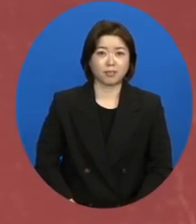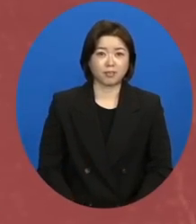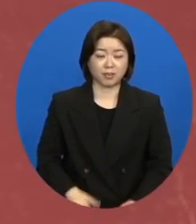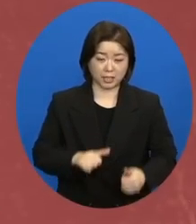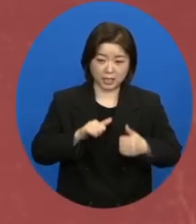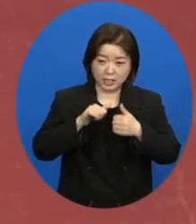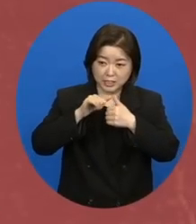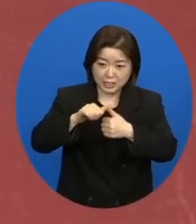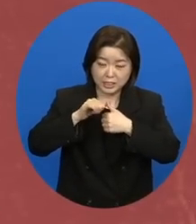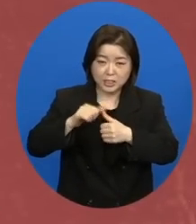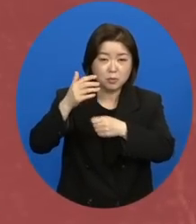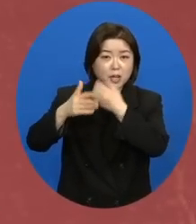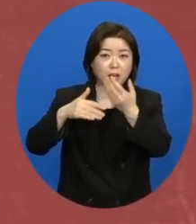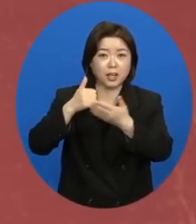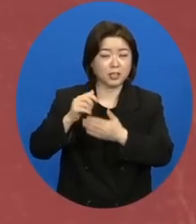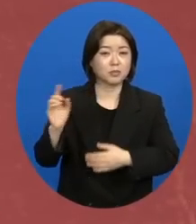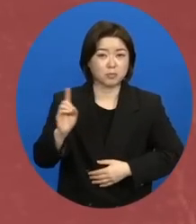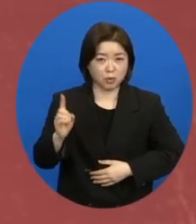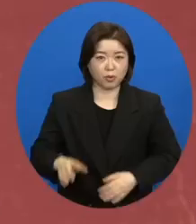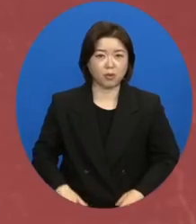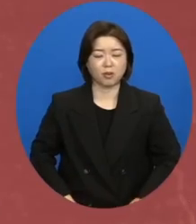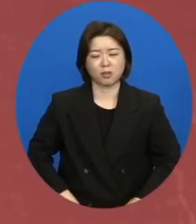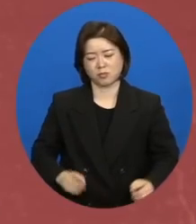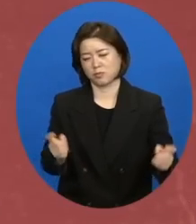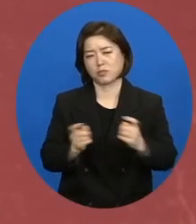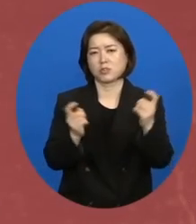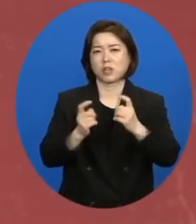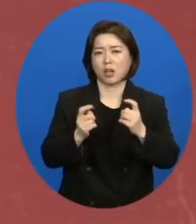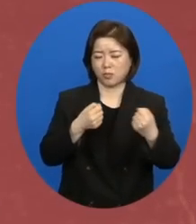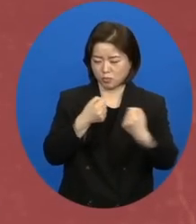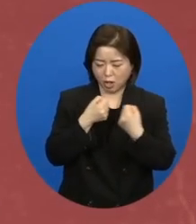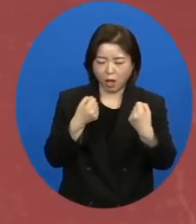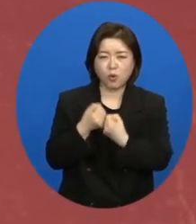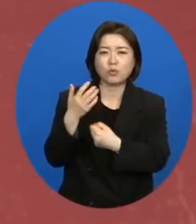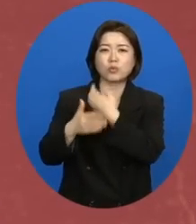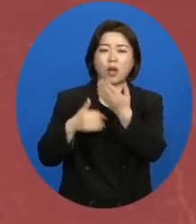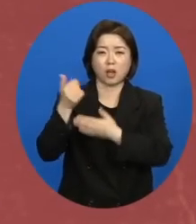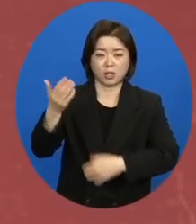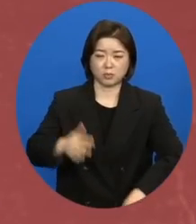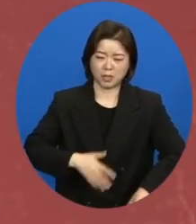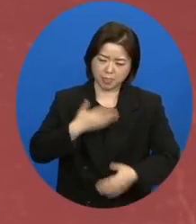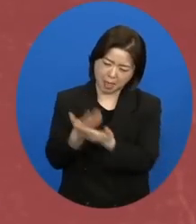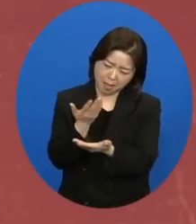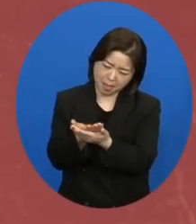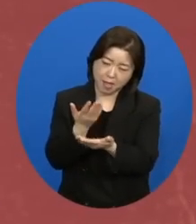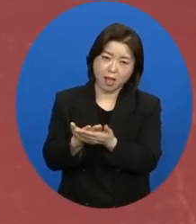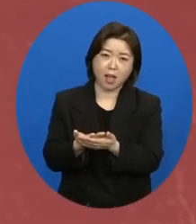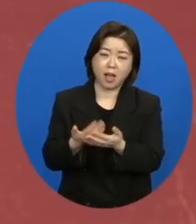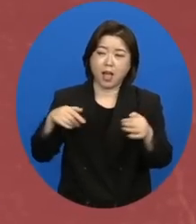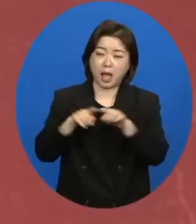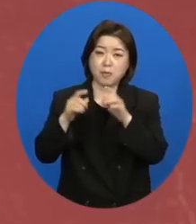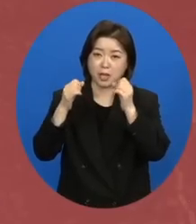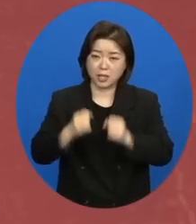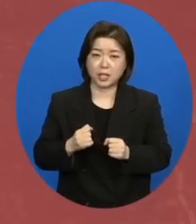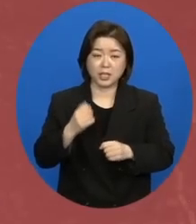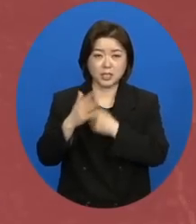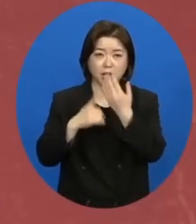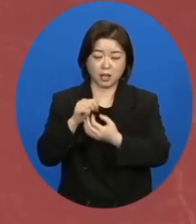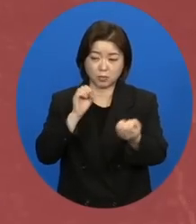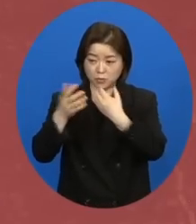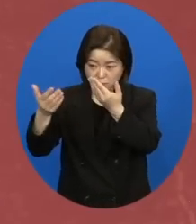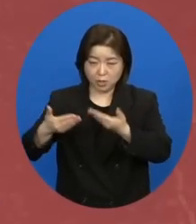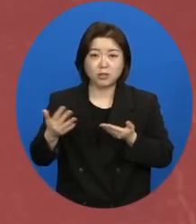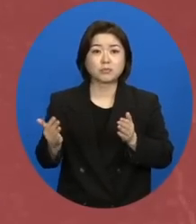씨름하신 하나님이 뭔지 아세요? 싸우는 거예요. 달랄 때마다 함께 계신 하나님이 응답하셨다.